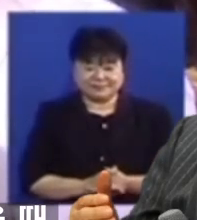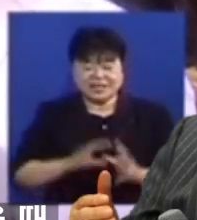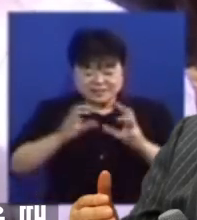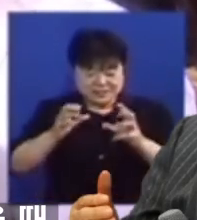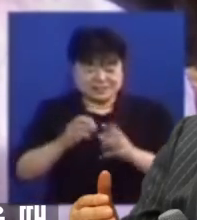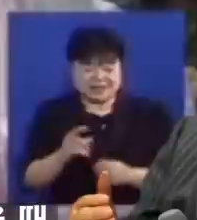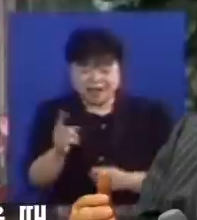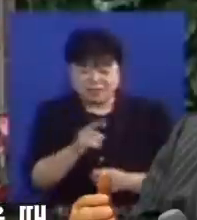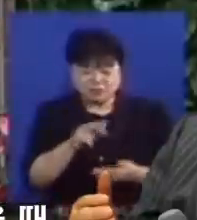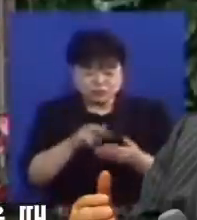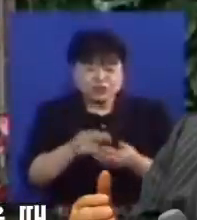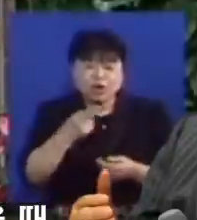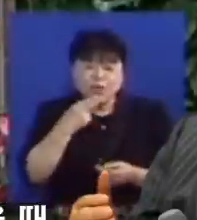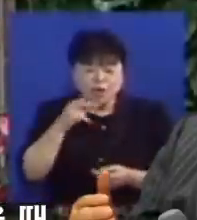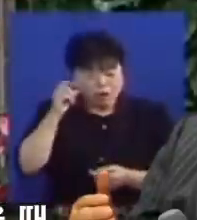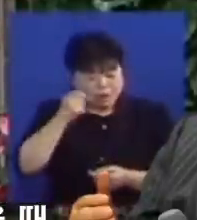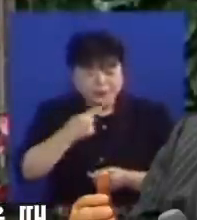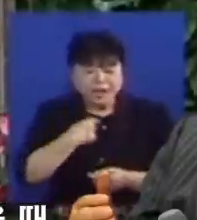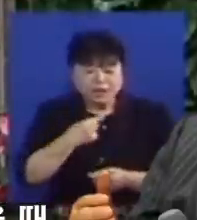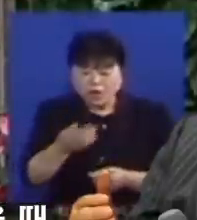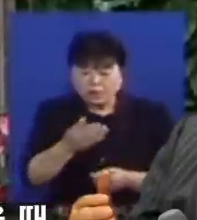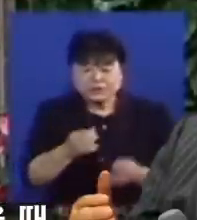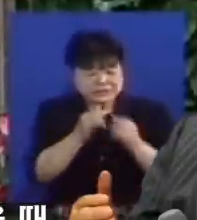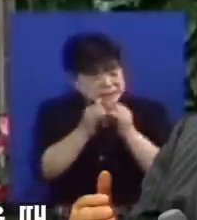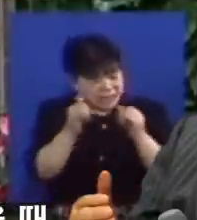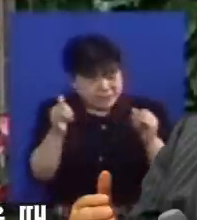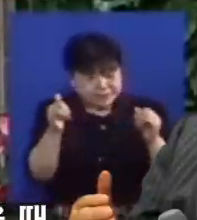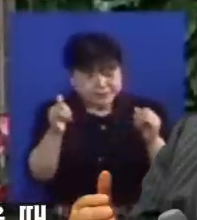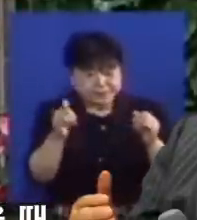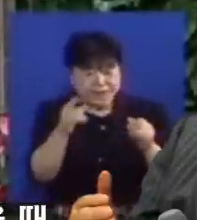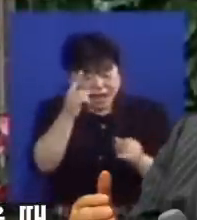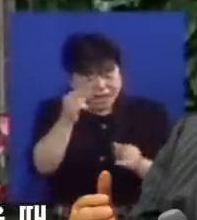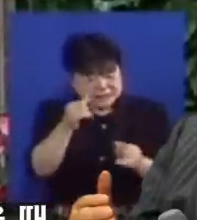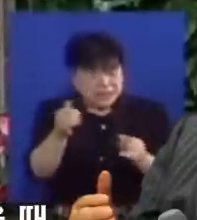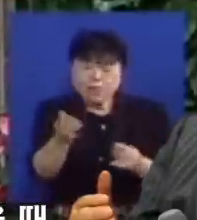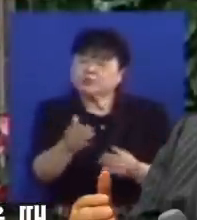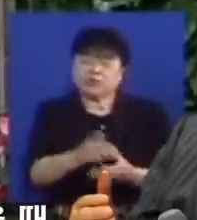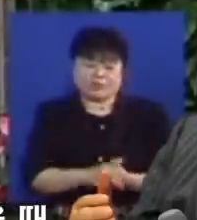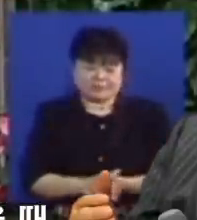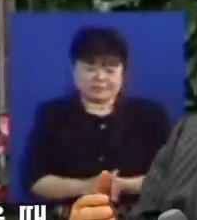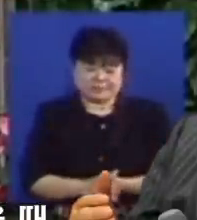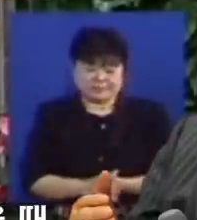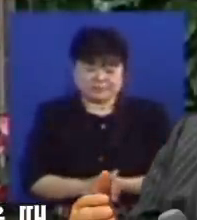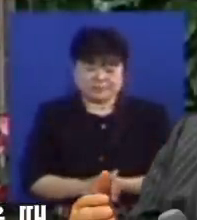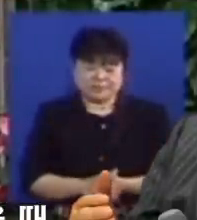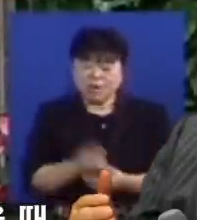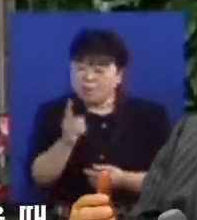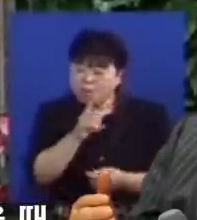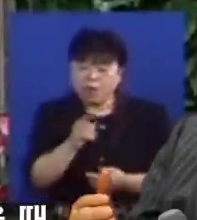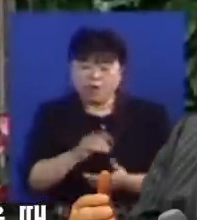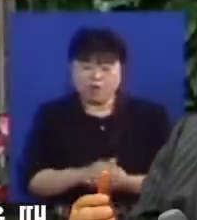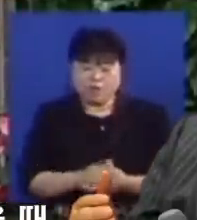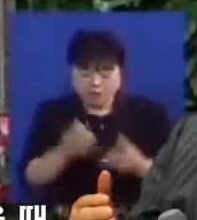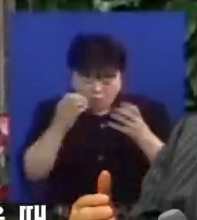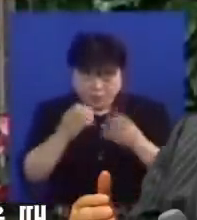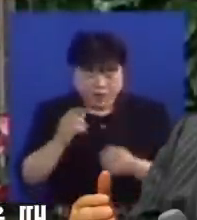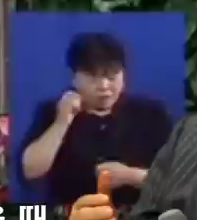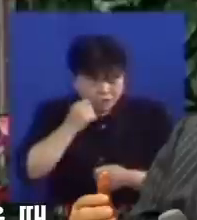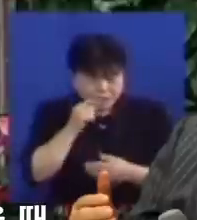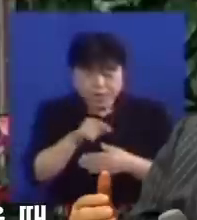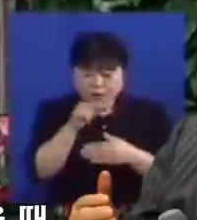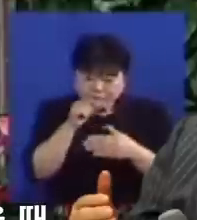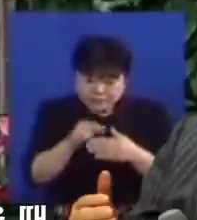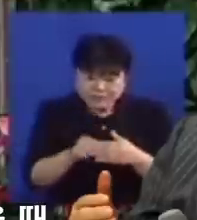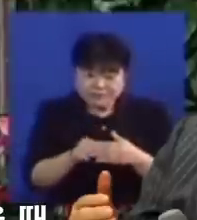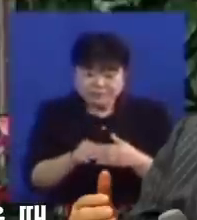세상에 아무 문제 없고 어려움도 없이 사는 사람은 한 사람도 없어요. 중요한 것은 그러한 고난과 역경